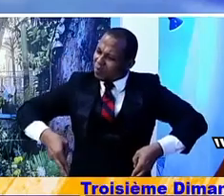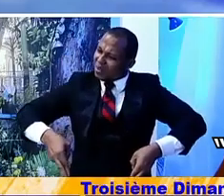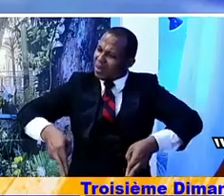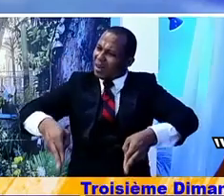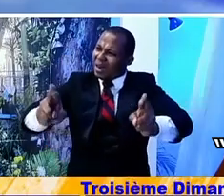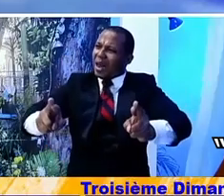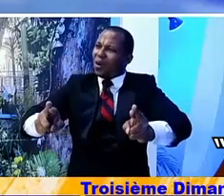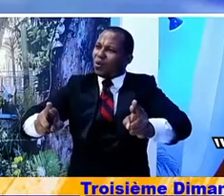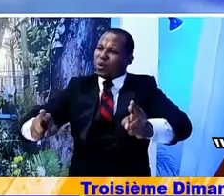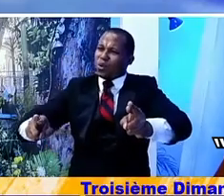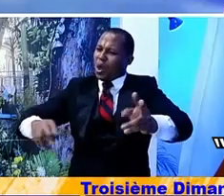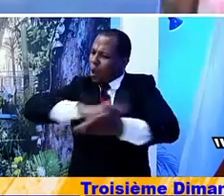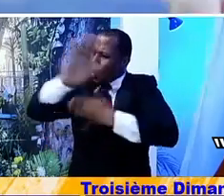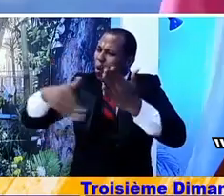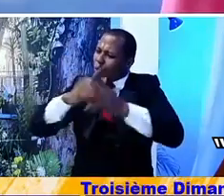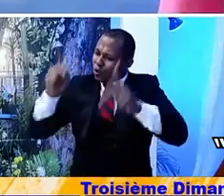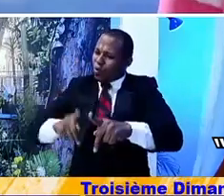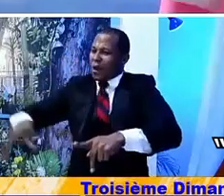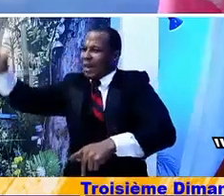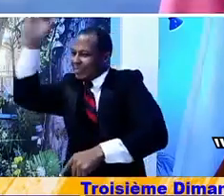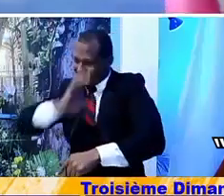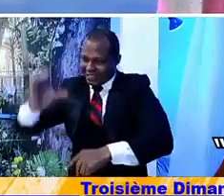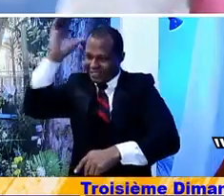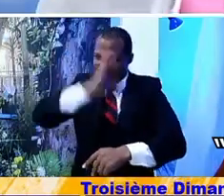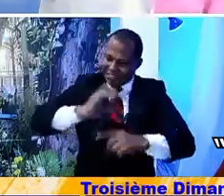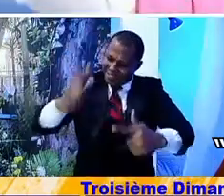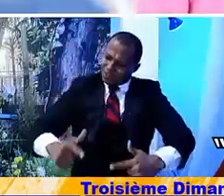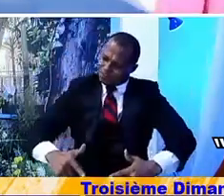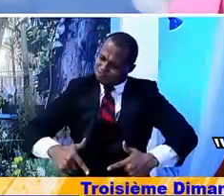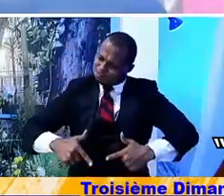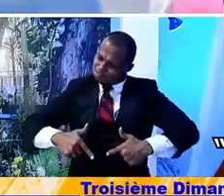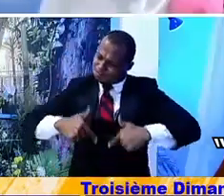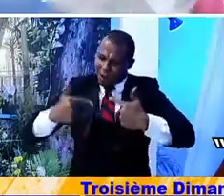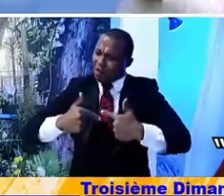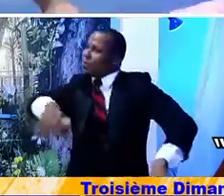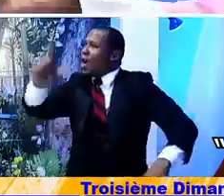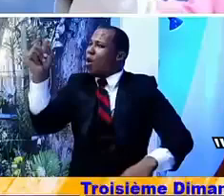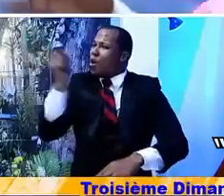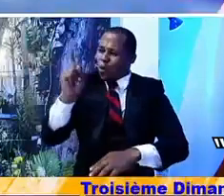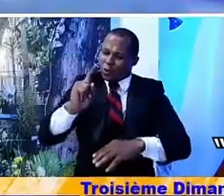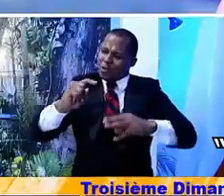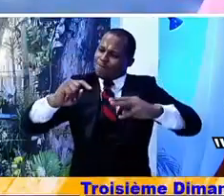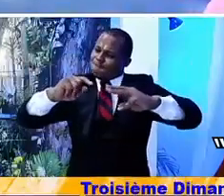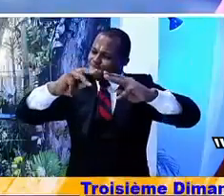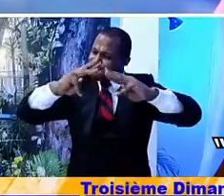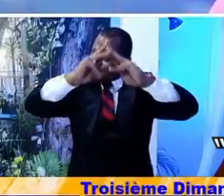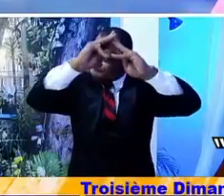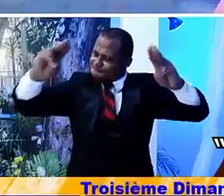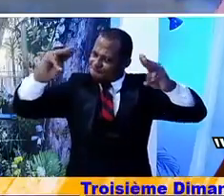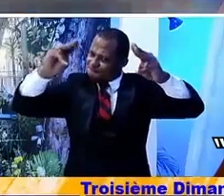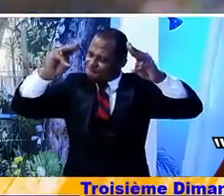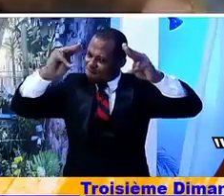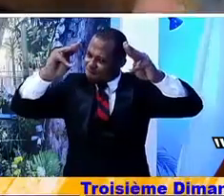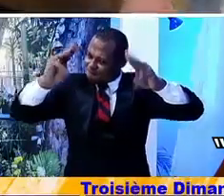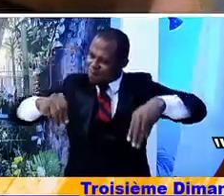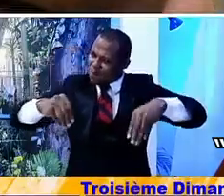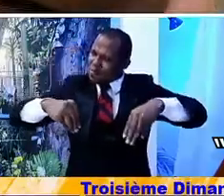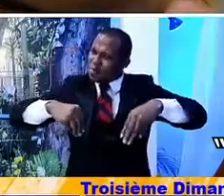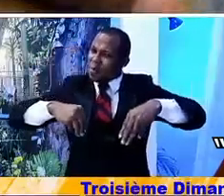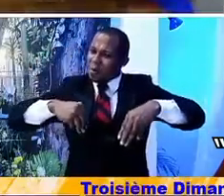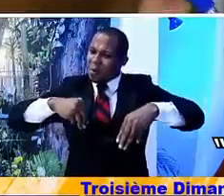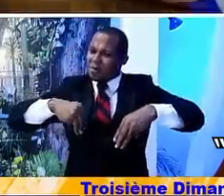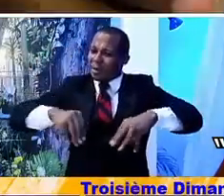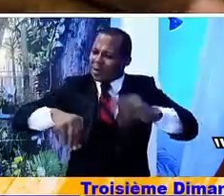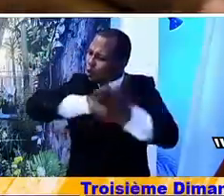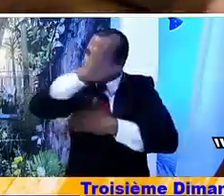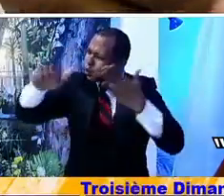le monde a cherché la vie. Côté marché, la saline, frontière ouverte. Pour marcher, qu'est-ce qu'on descend, vine, vende betrave. Côté on a, comme